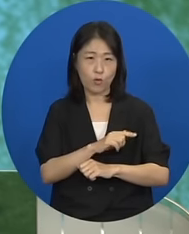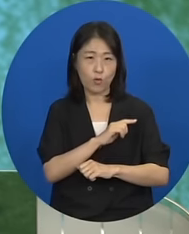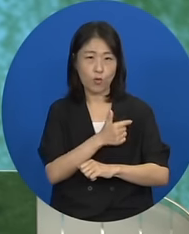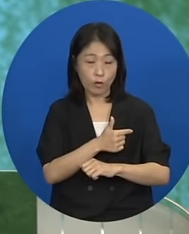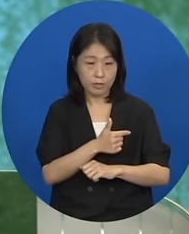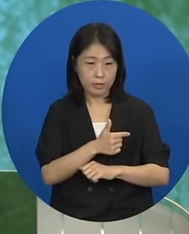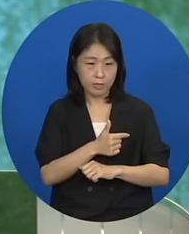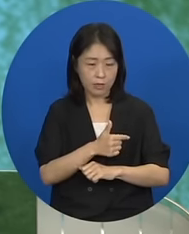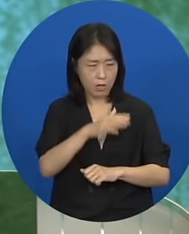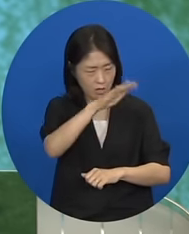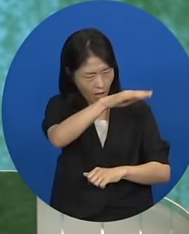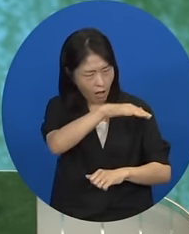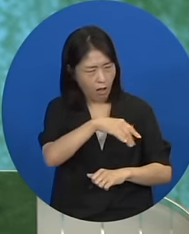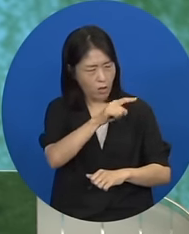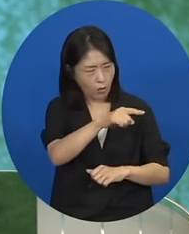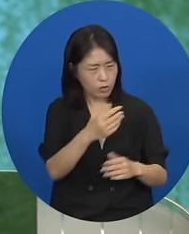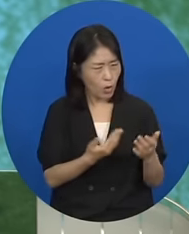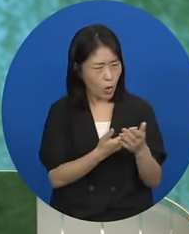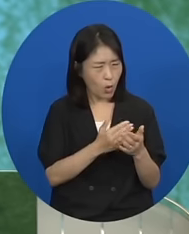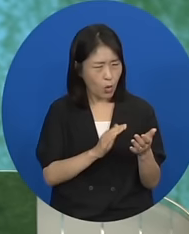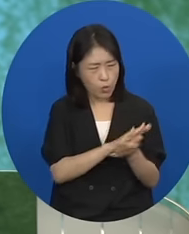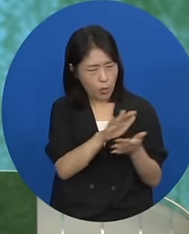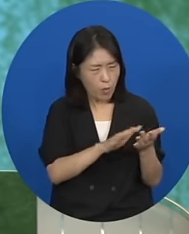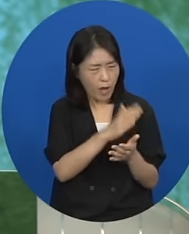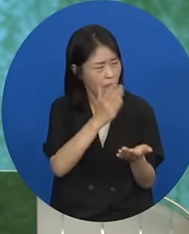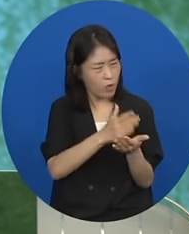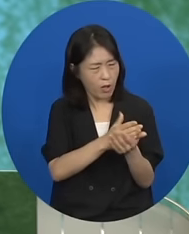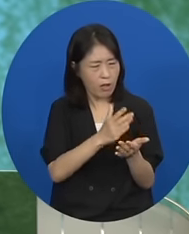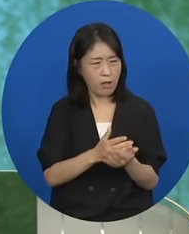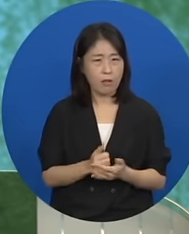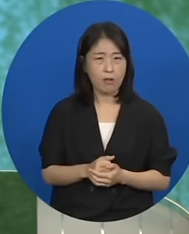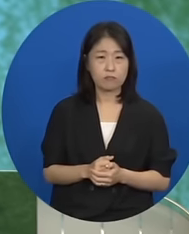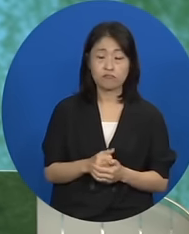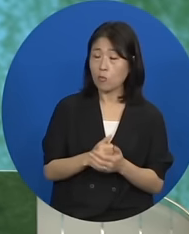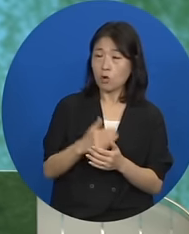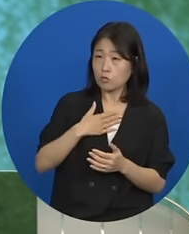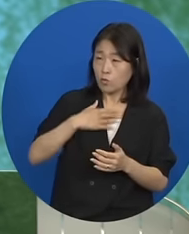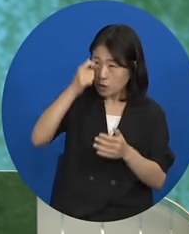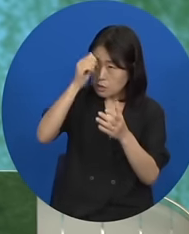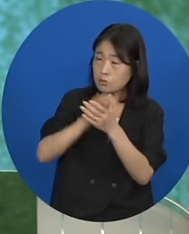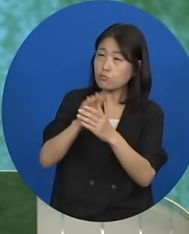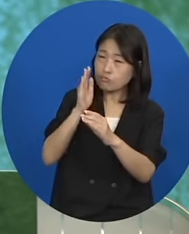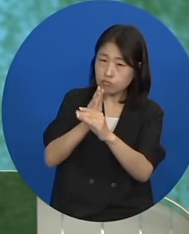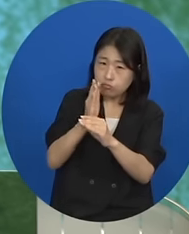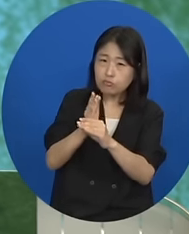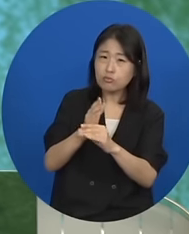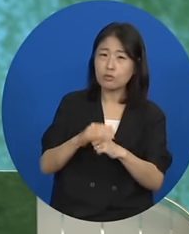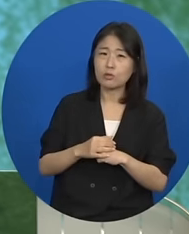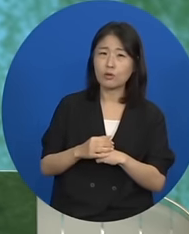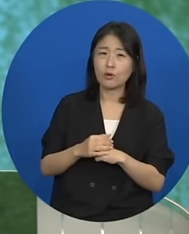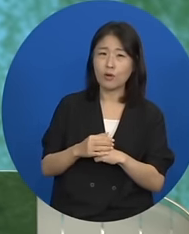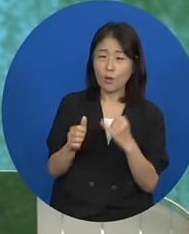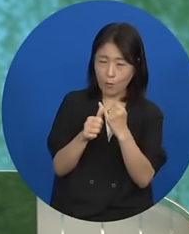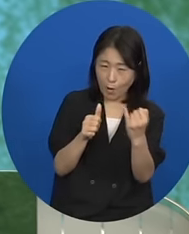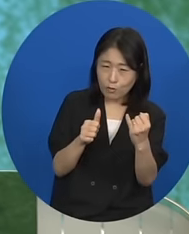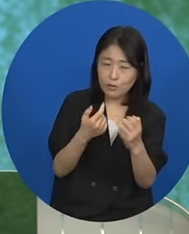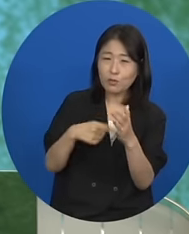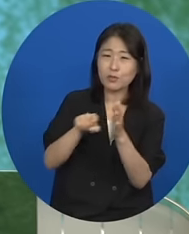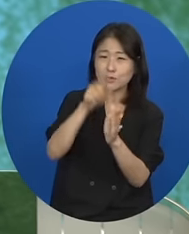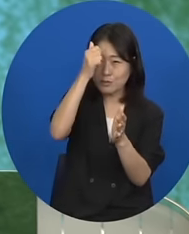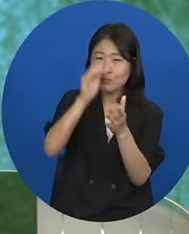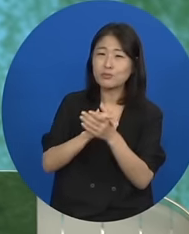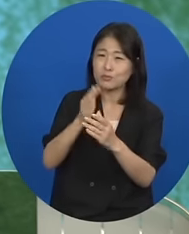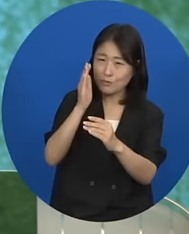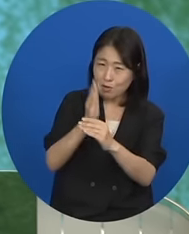놀면 안 돼 혼냈어요 애들이 저 여기서는 거 아니에요 저 하 있는 거예요 배우자를 위해서 기도하고 있는